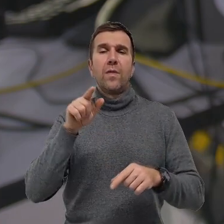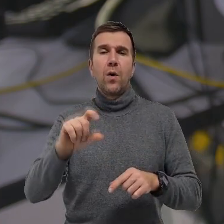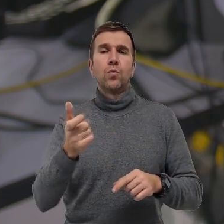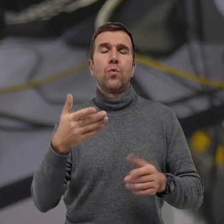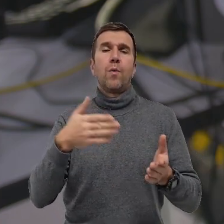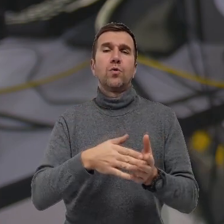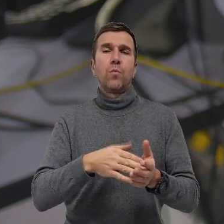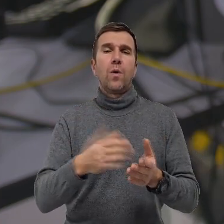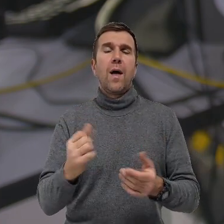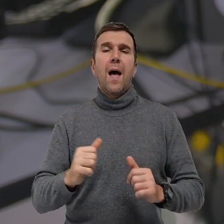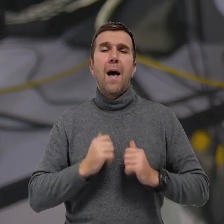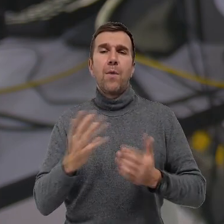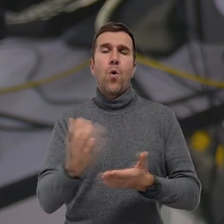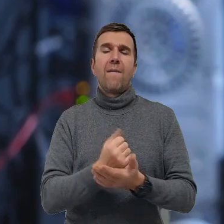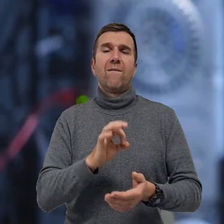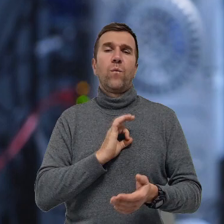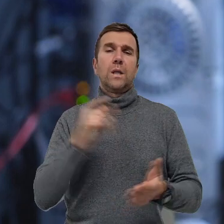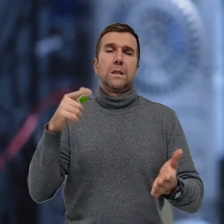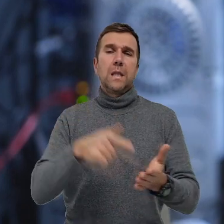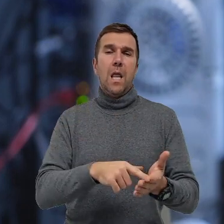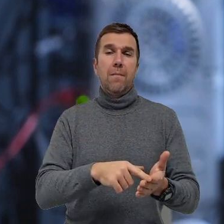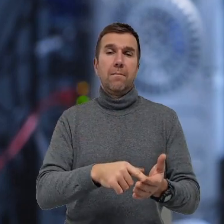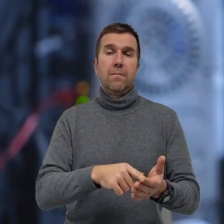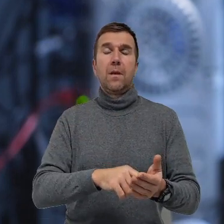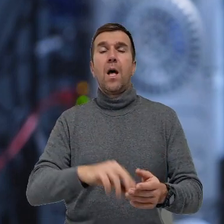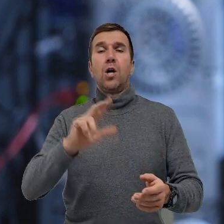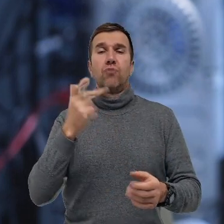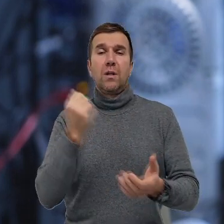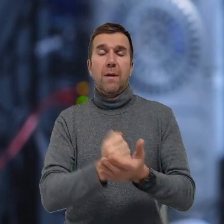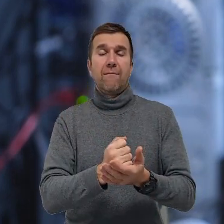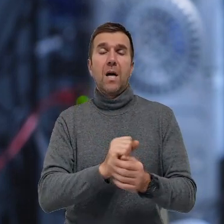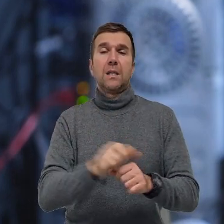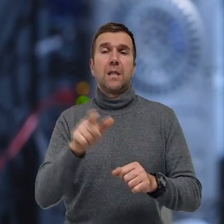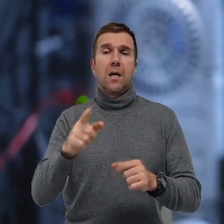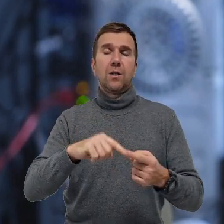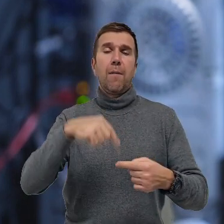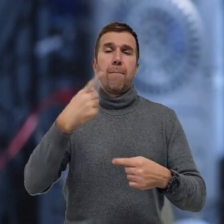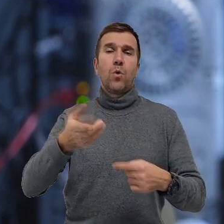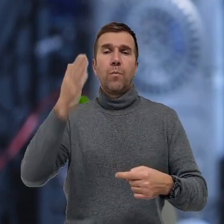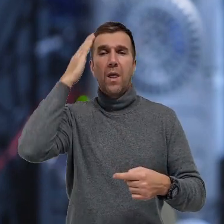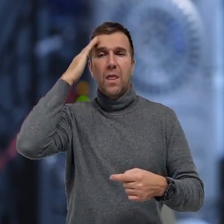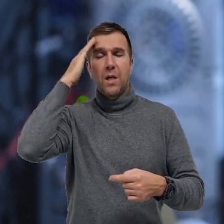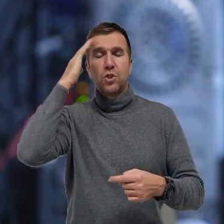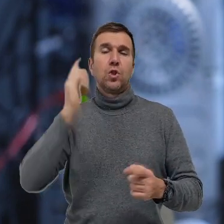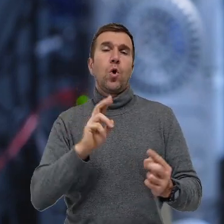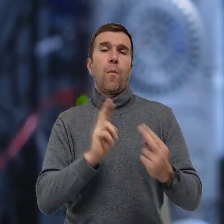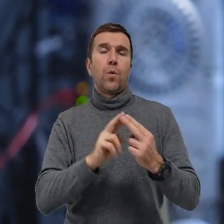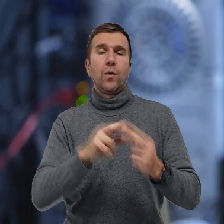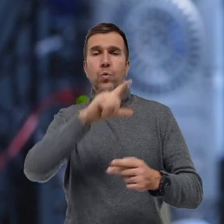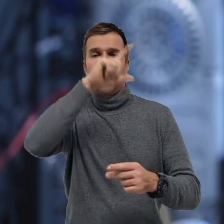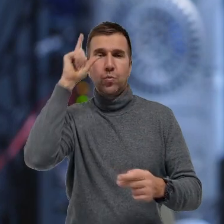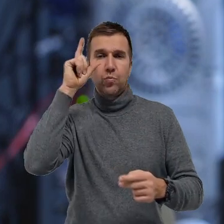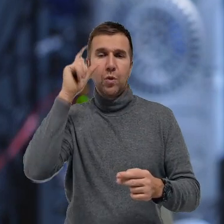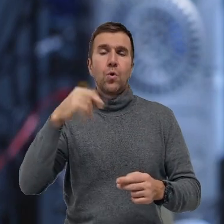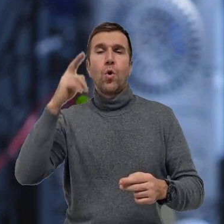czego zespół potrzebuje, żeby osiągnąć swoje cele. I pewnie trzecia sprawa jest taka, że poza umiejętnościami interpersonalnymi, poza